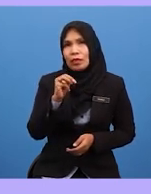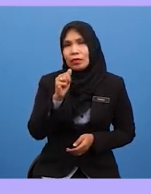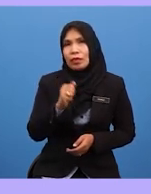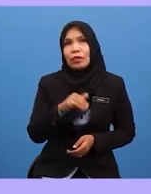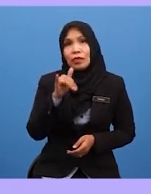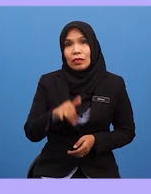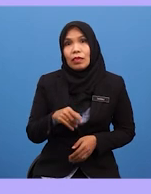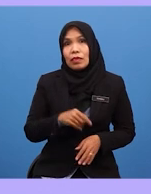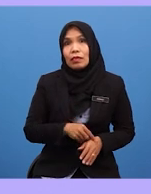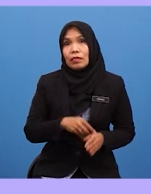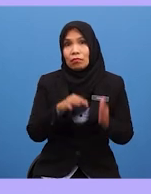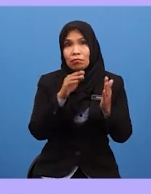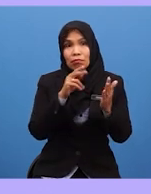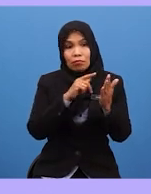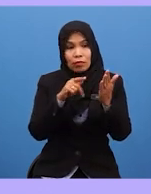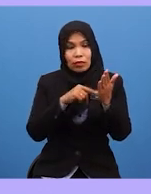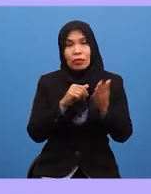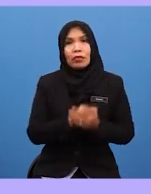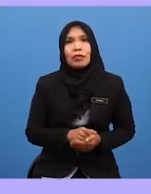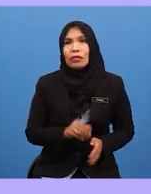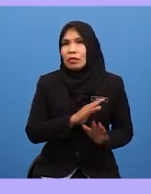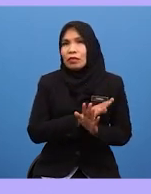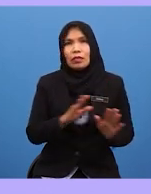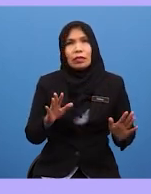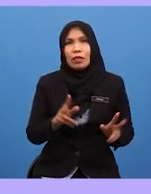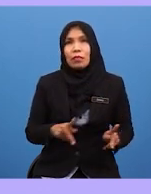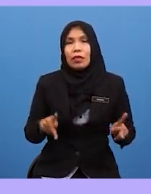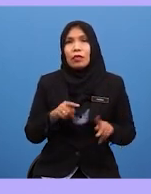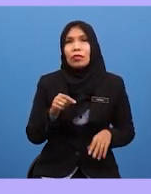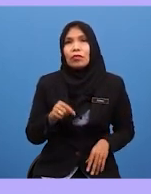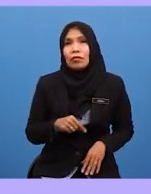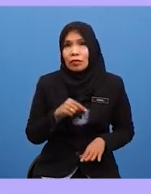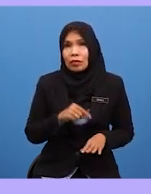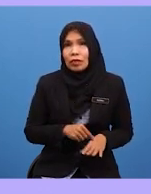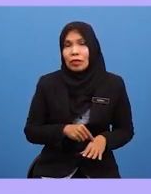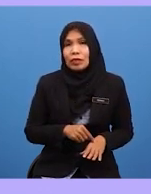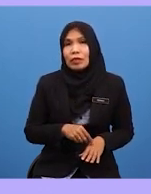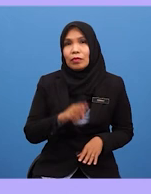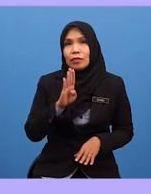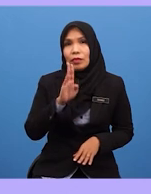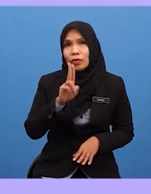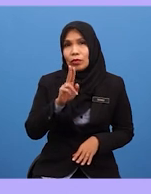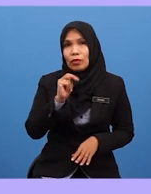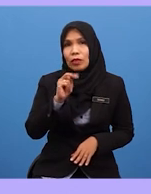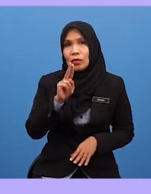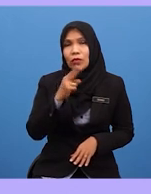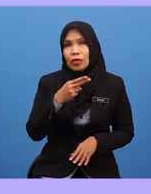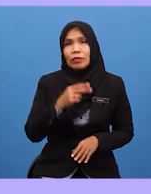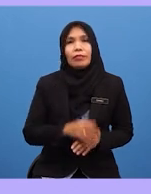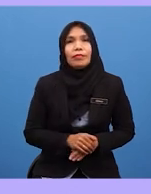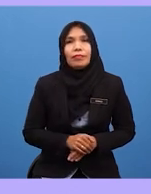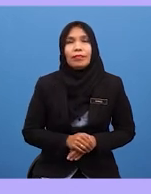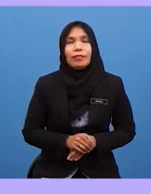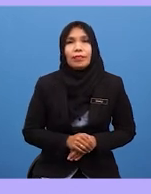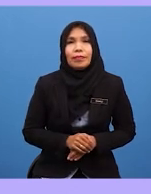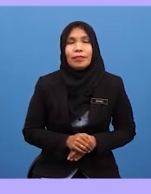Kelemahan kaedah ini ialah kaedah ini hanya mengukur satu aspek pertumbuhan